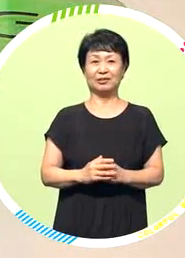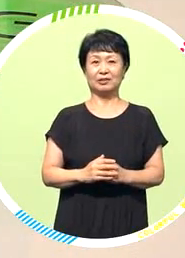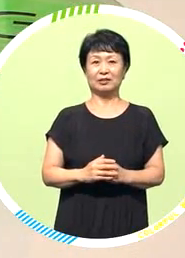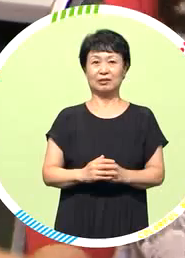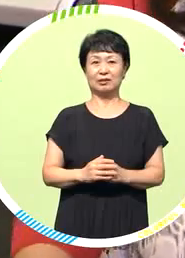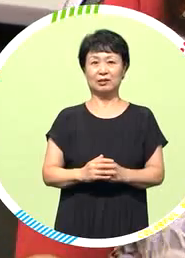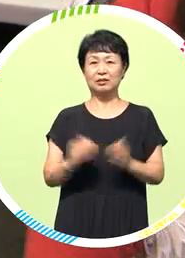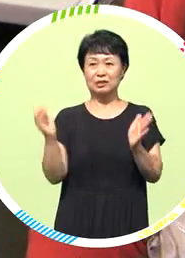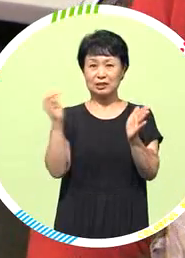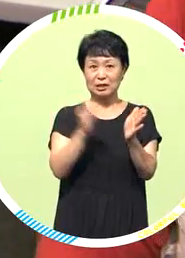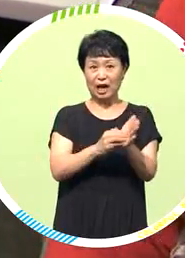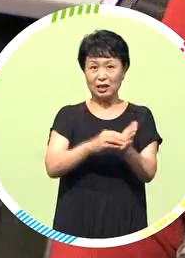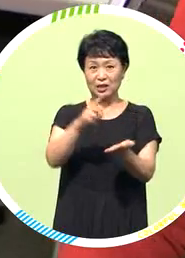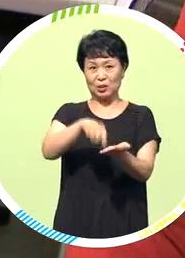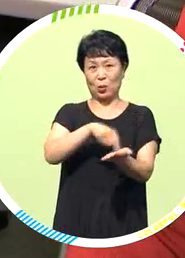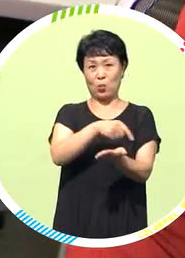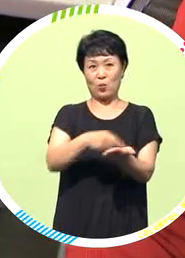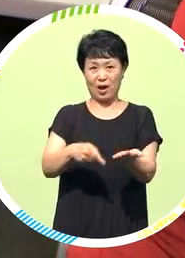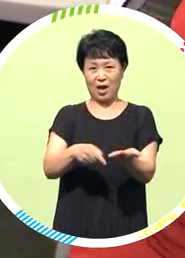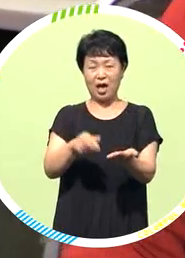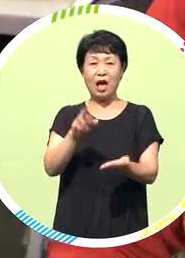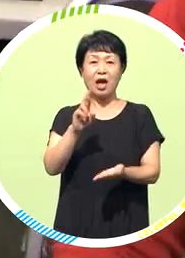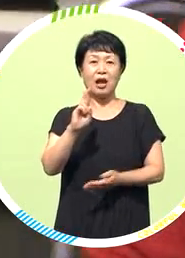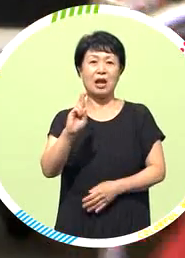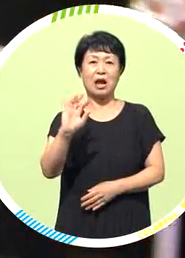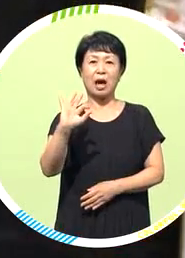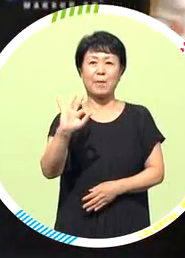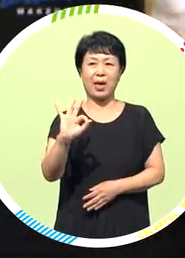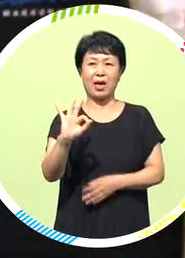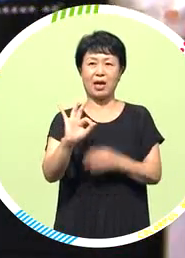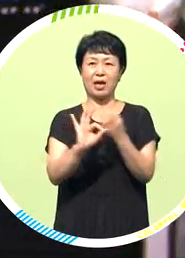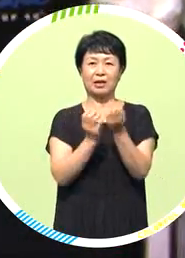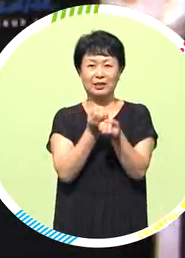でラメラメちゃんもあるんですね。最後にね